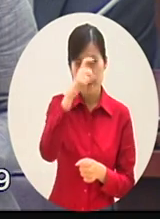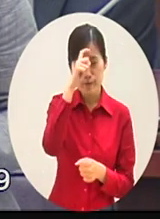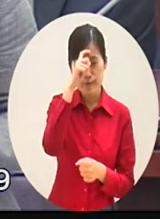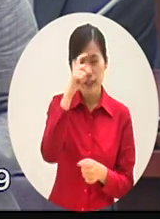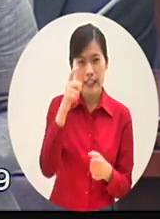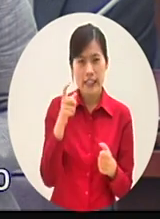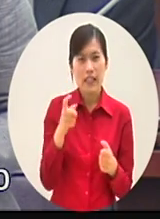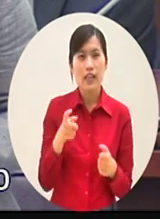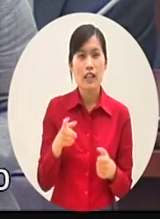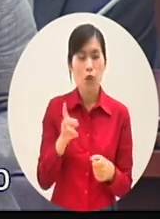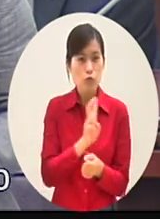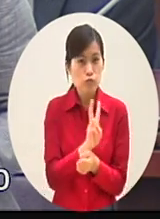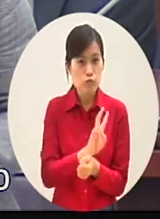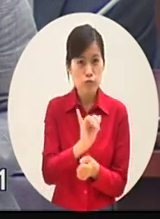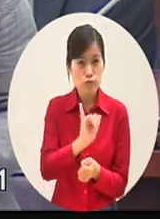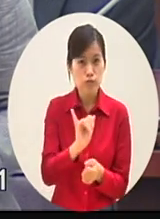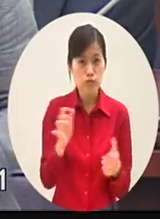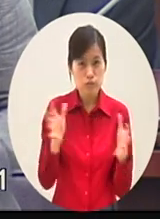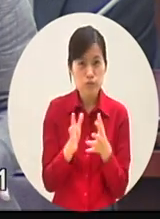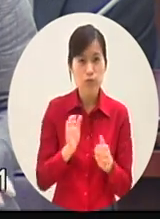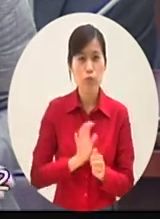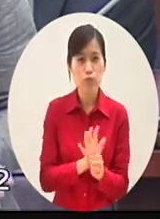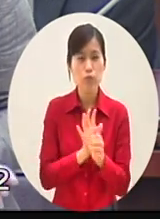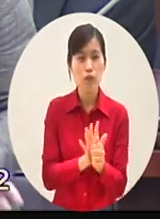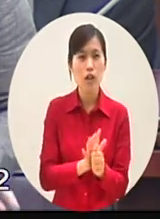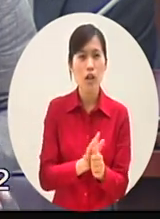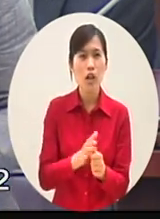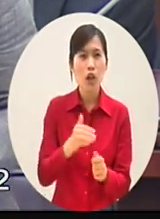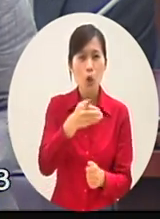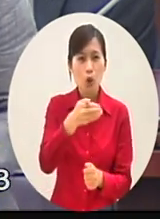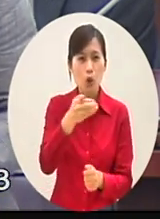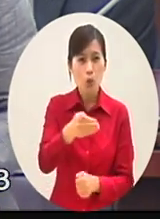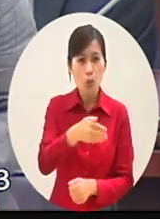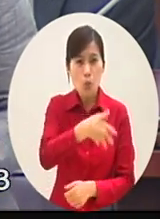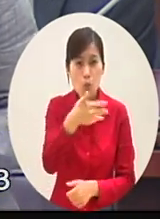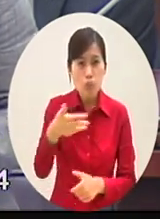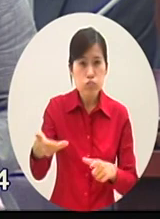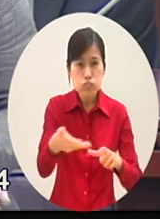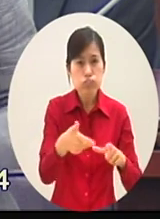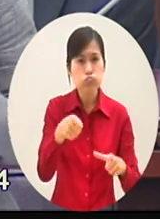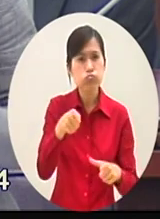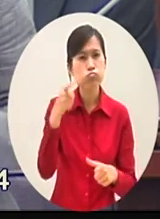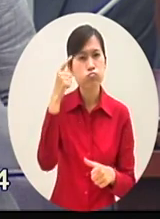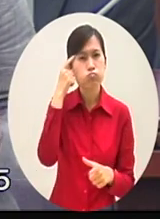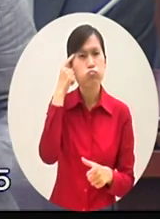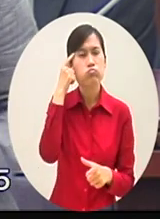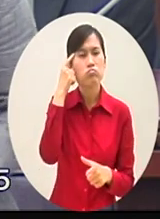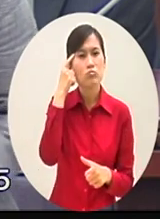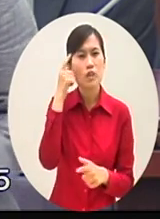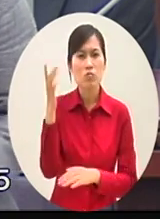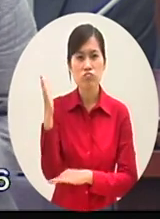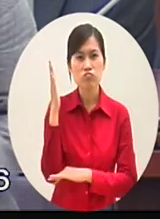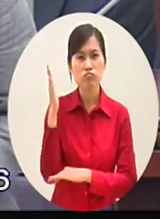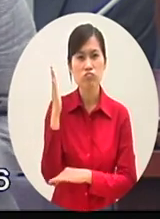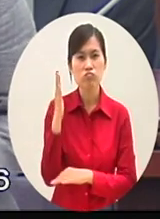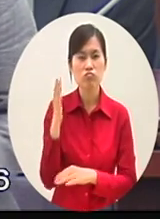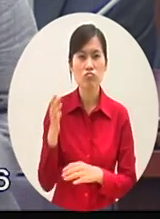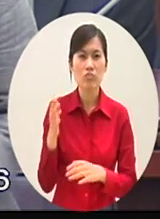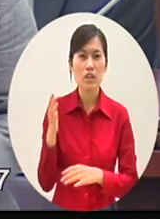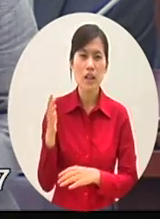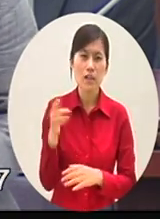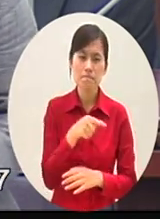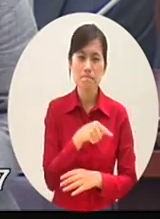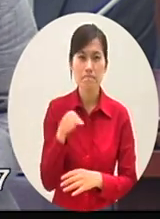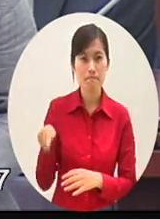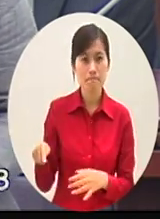为我知道九曲堂附近的这个邻里呢他们对于环境的友善程度还没有跟市政府做一个比较好的沟通